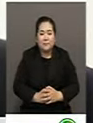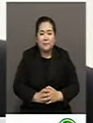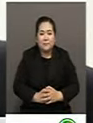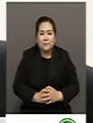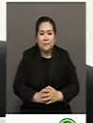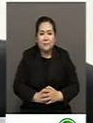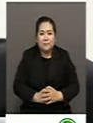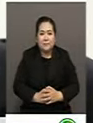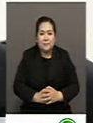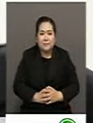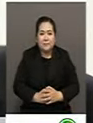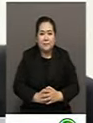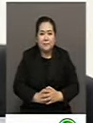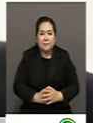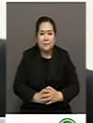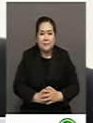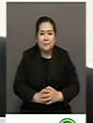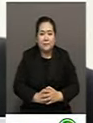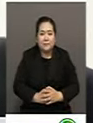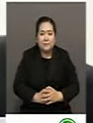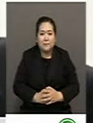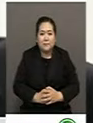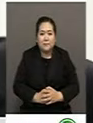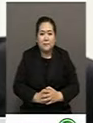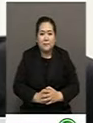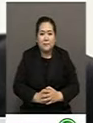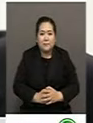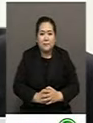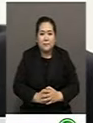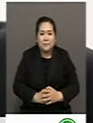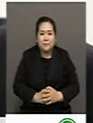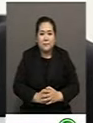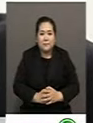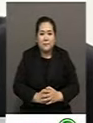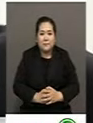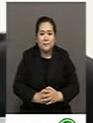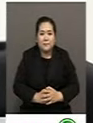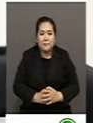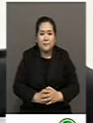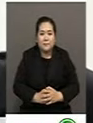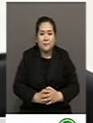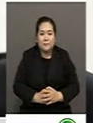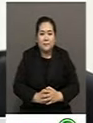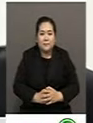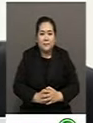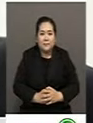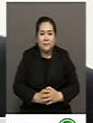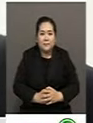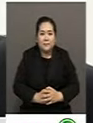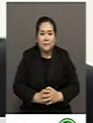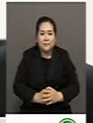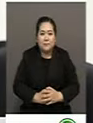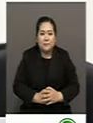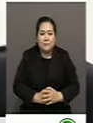of a movement of with the person, the writers, with